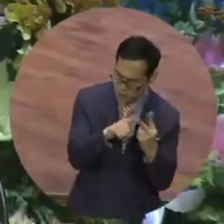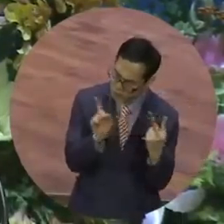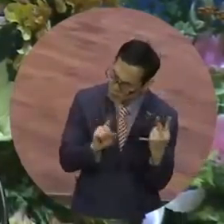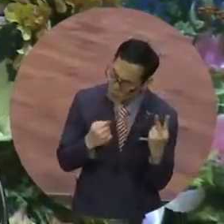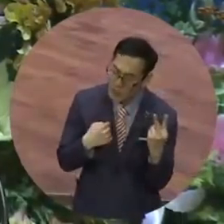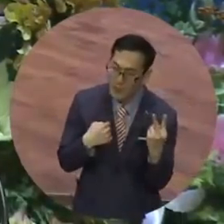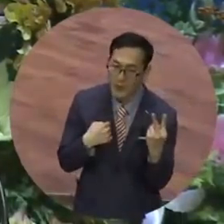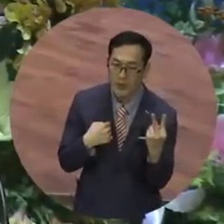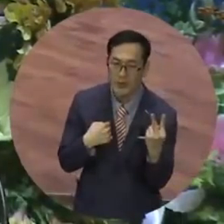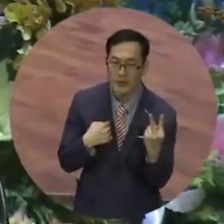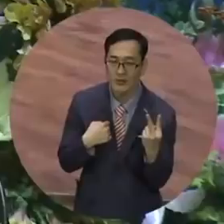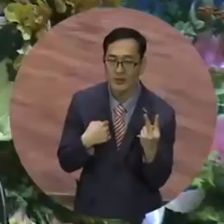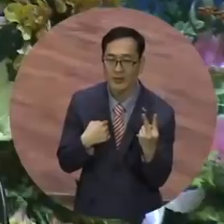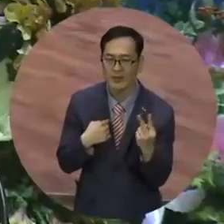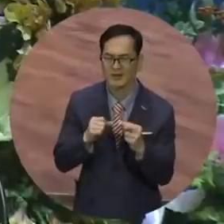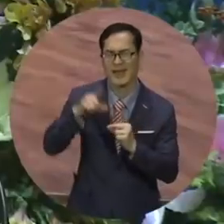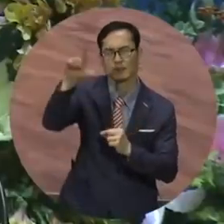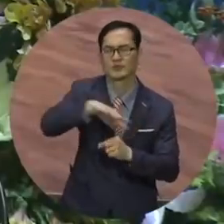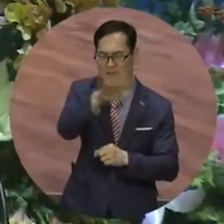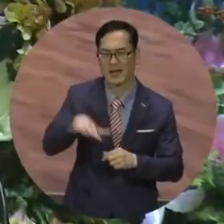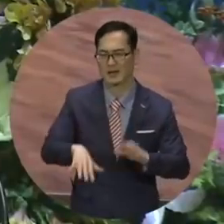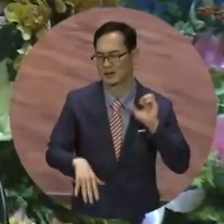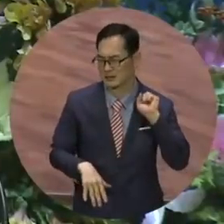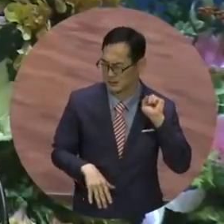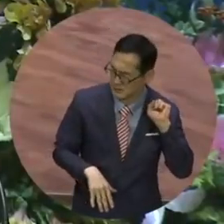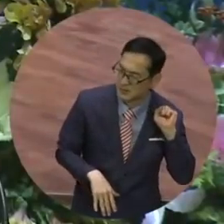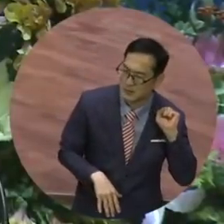사람들은 다 잡혀 있어요.